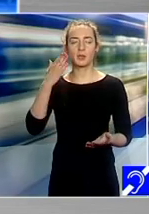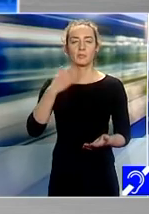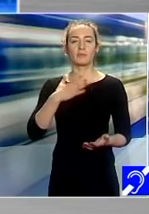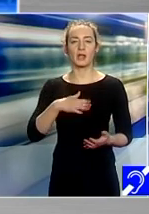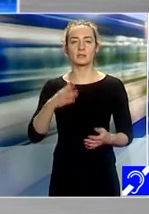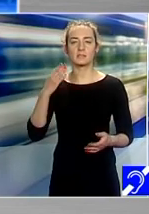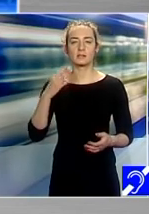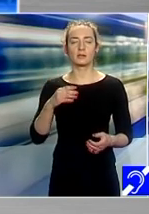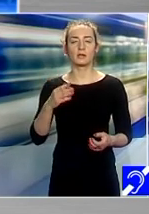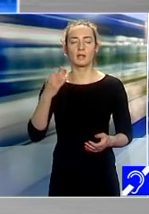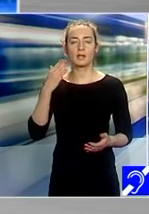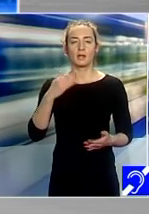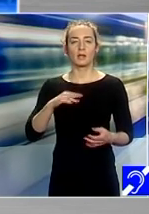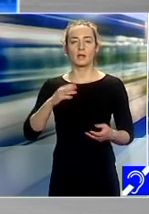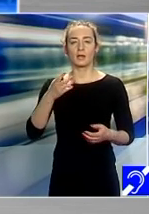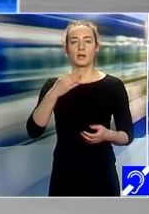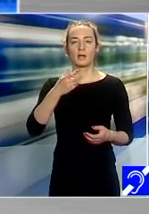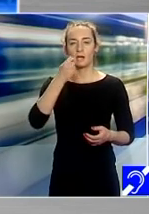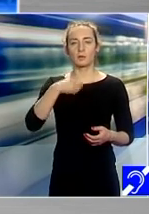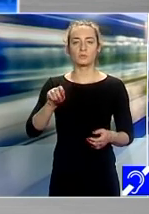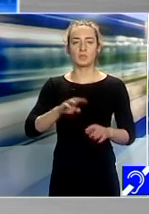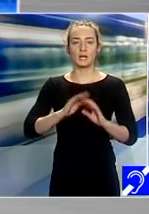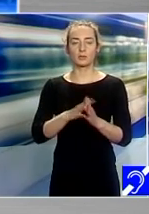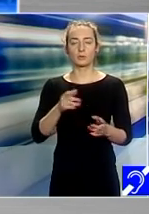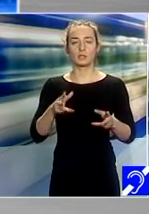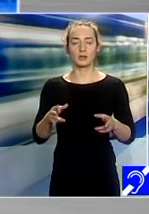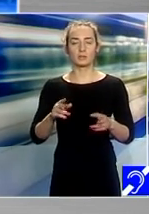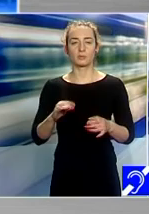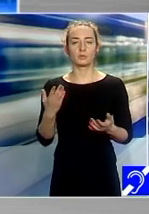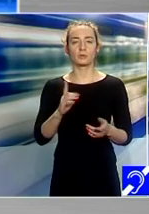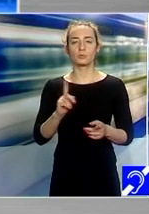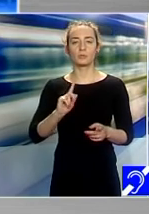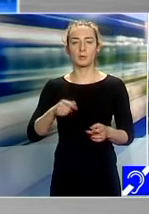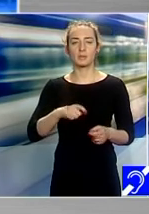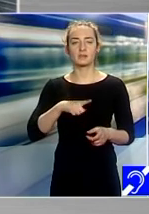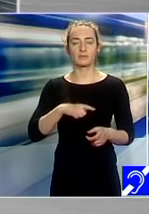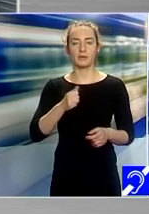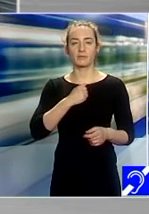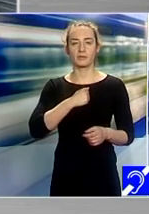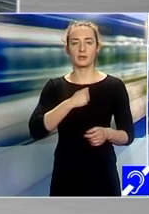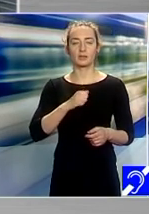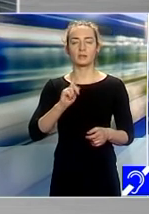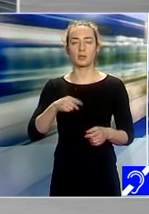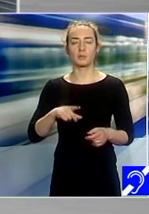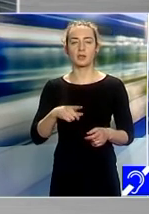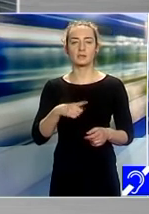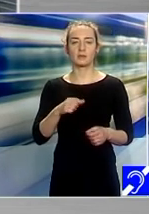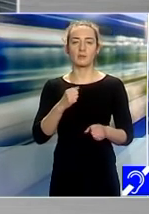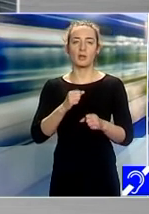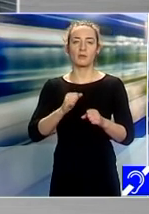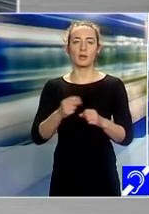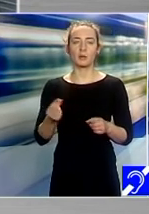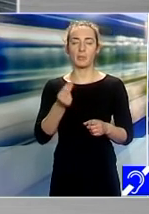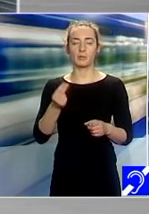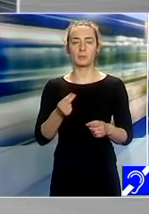are de ce să se teamă prea mult de o reconstrucție. Așa ar trebui gândite și aici cred că tot noi, medicii, Da?